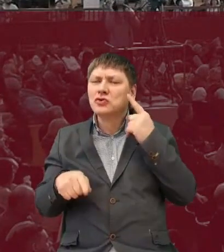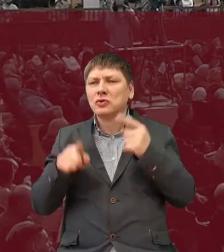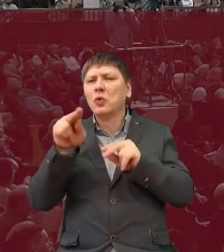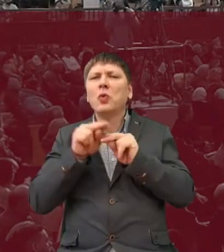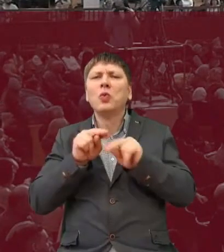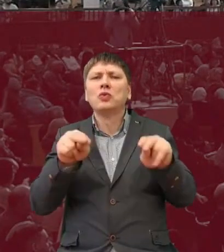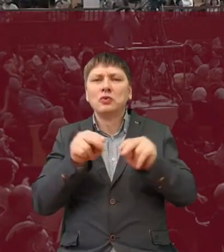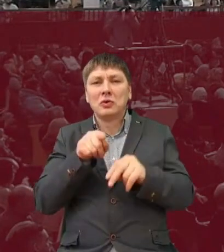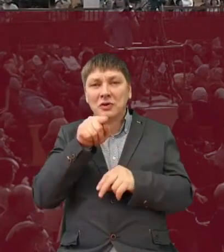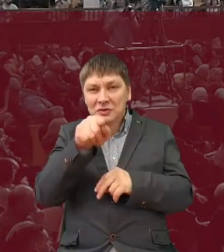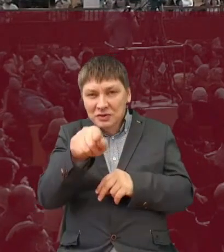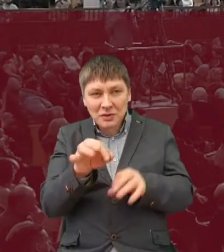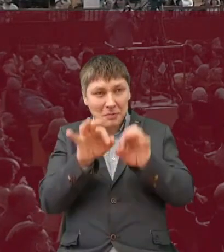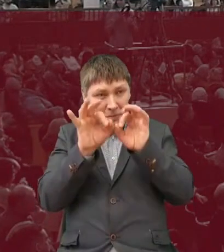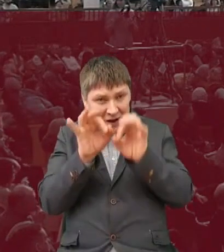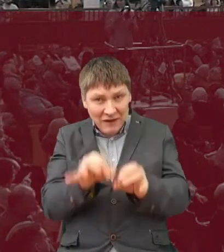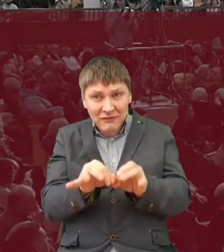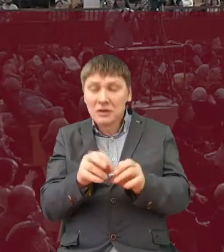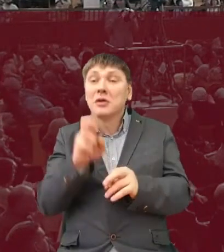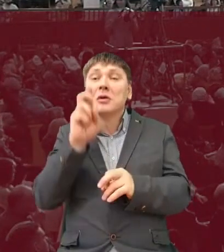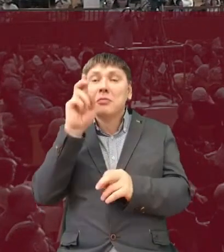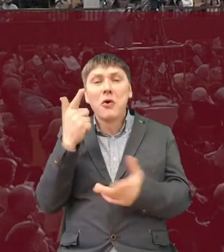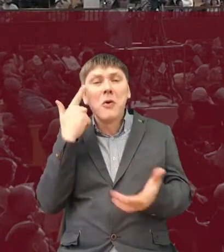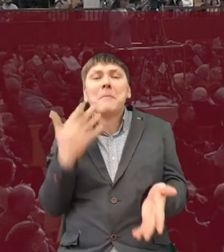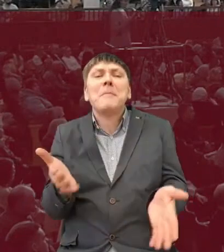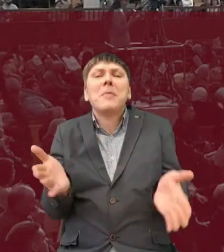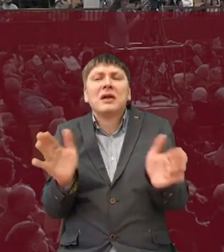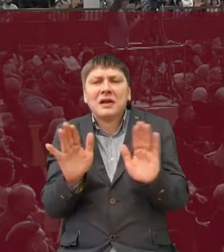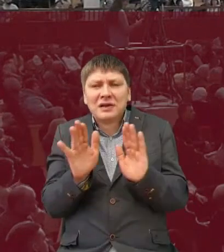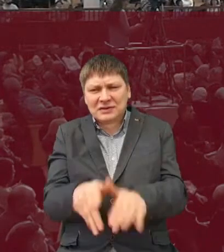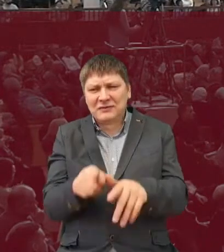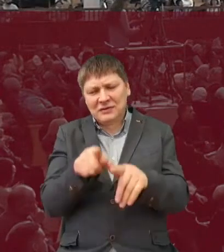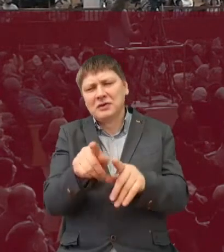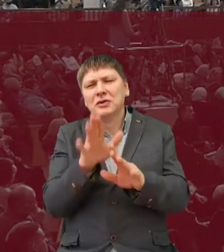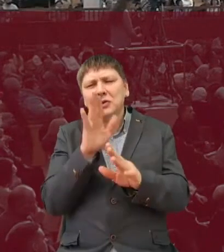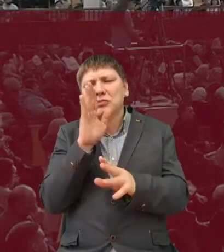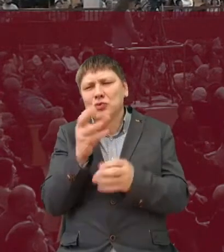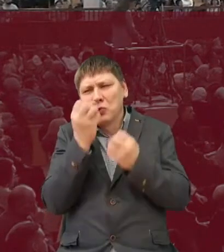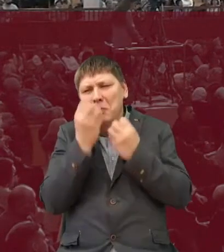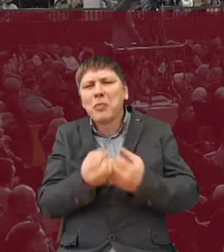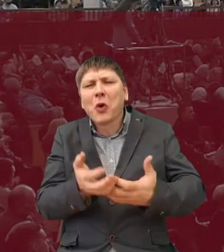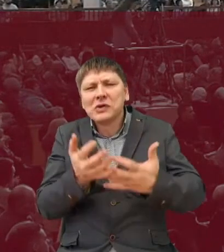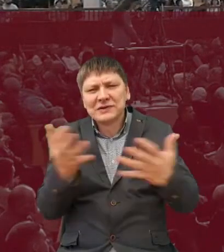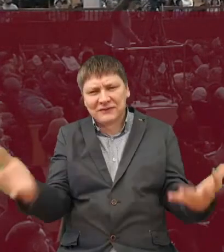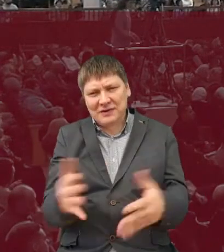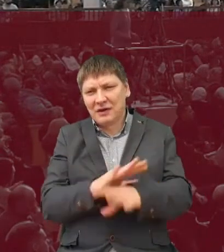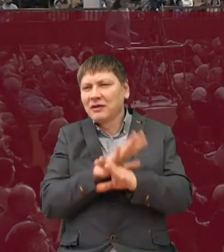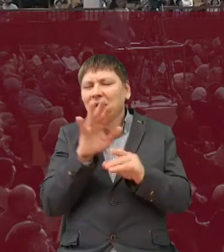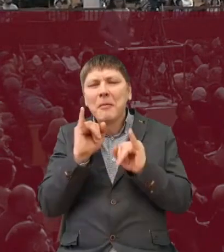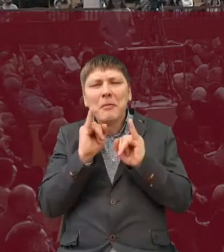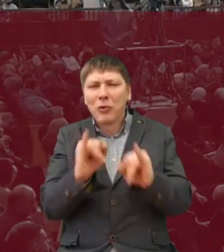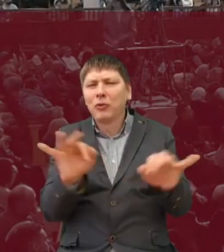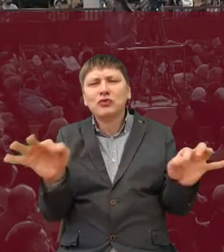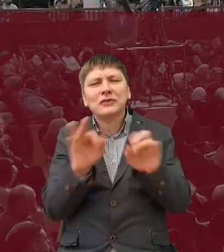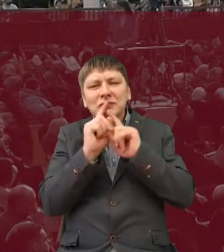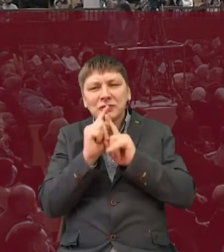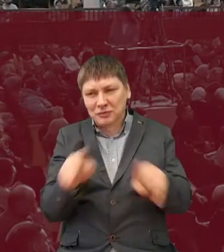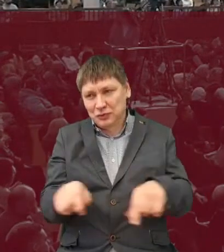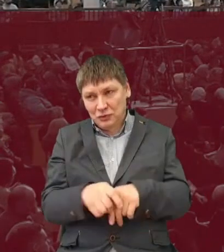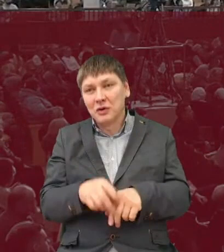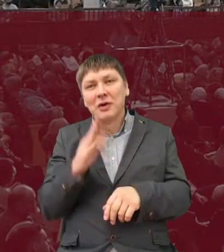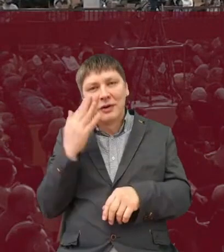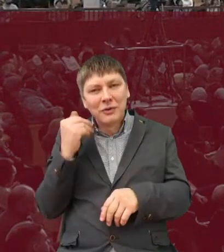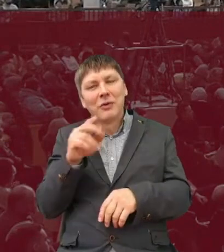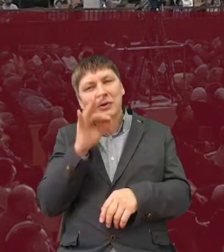которое говорит что если ты праведен то Бог благословит тебя Ты будешь процветать и так знаете Легко сказать что